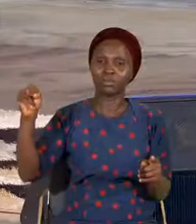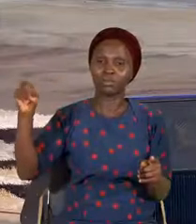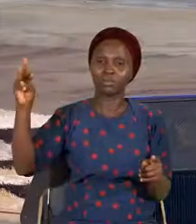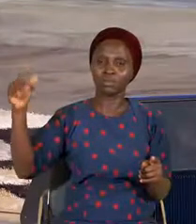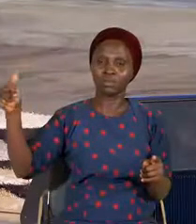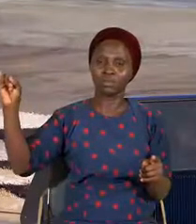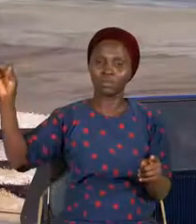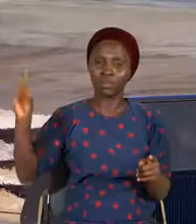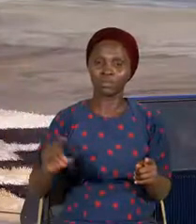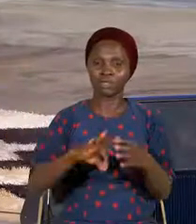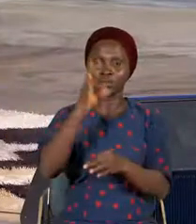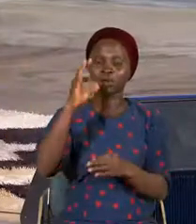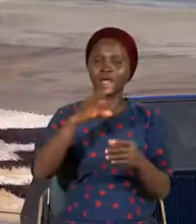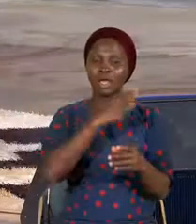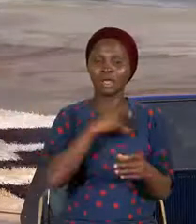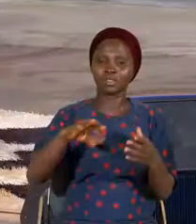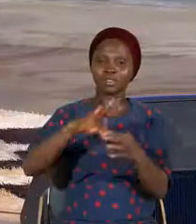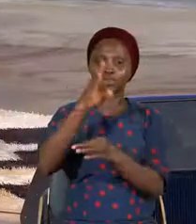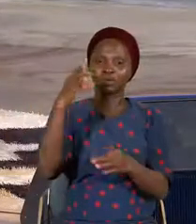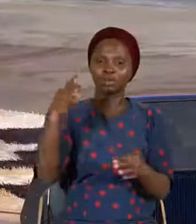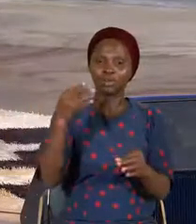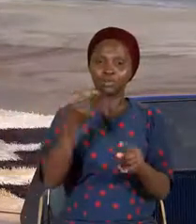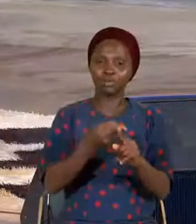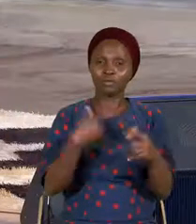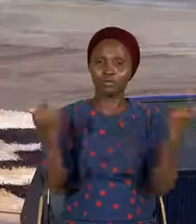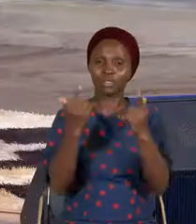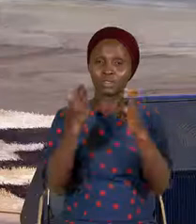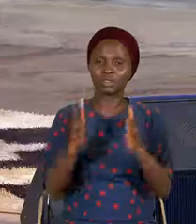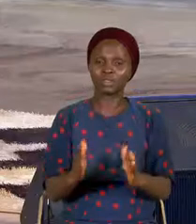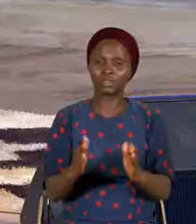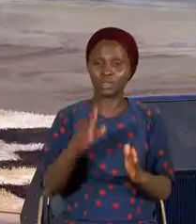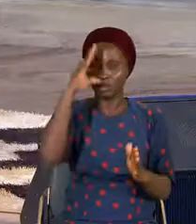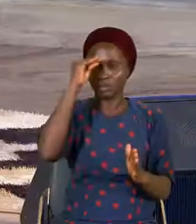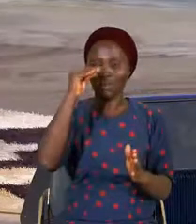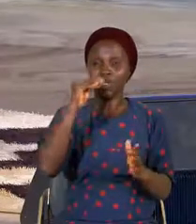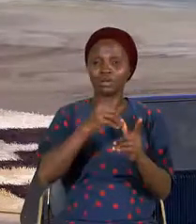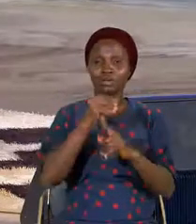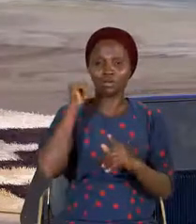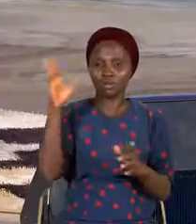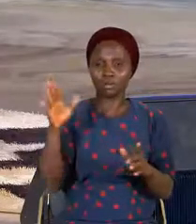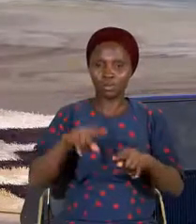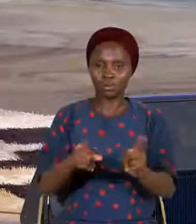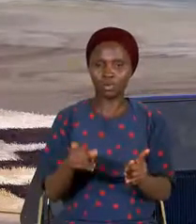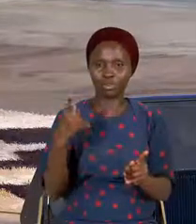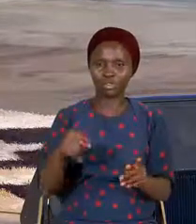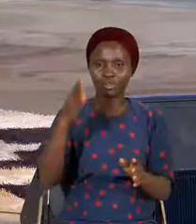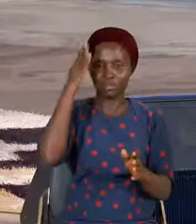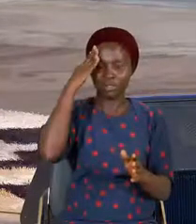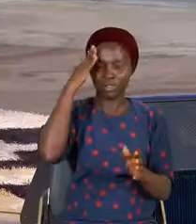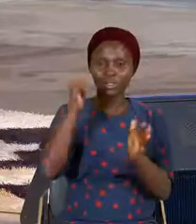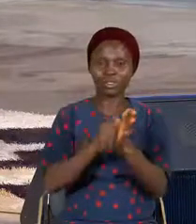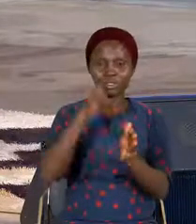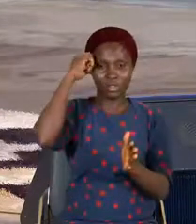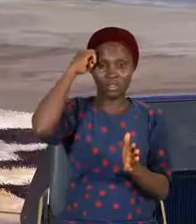bien de l'esprit d'un homme non régénéré, naturel, ou d'une femme naturelle. Mais